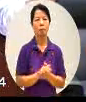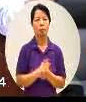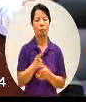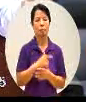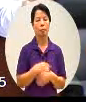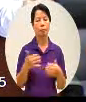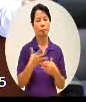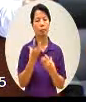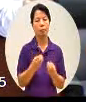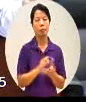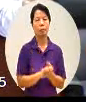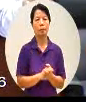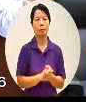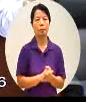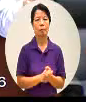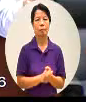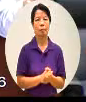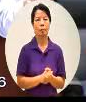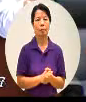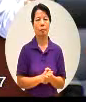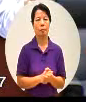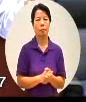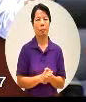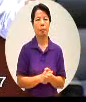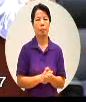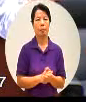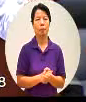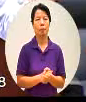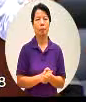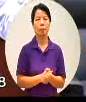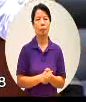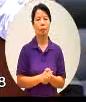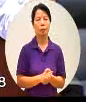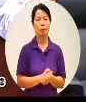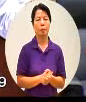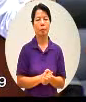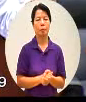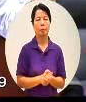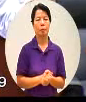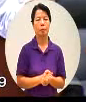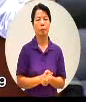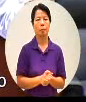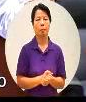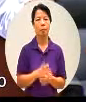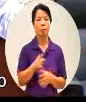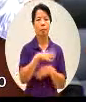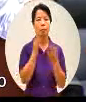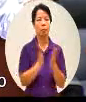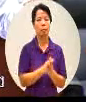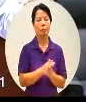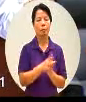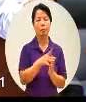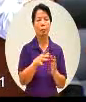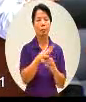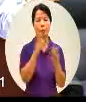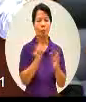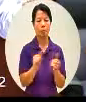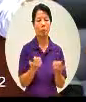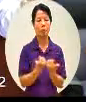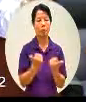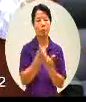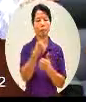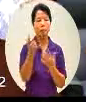问题啦，吼、哦，这是都考试偌济分，啊，迄、那个德智体群美啦，吼、哦，永准咧讲诶，德智体群美几分，伊就该算几分啦，